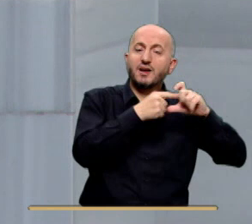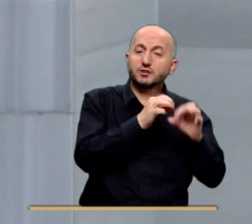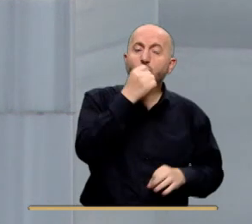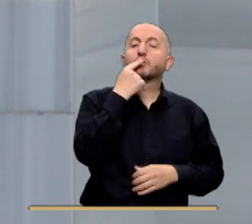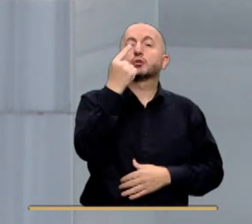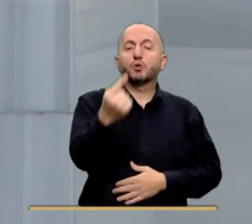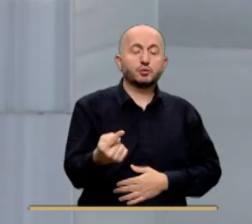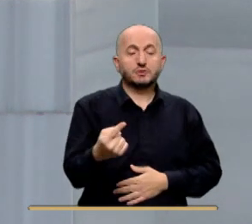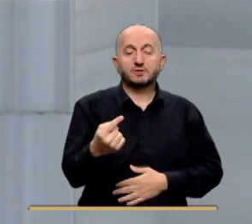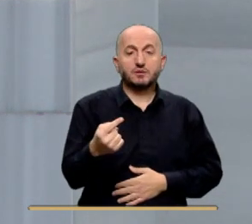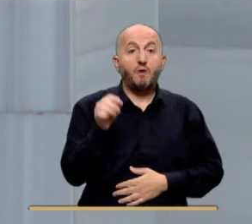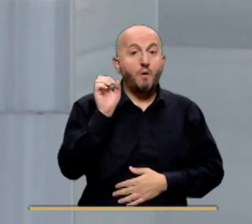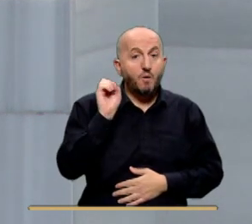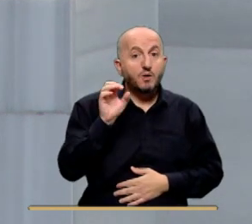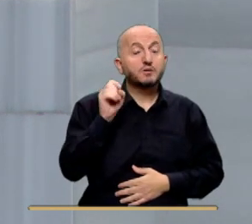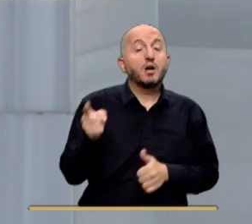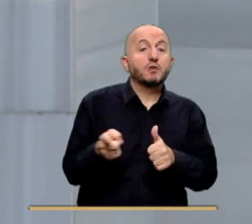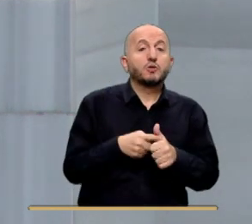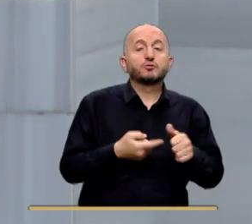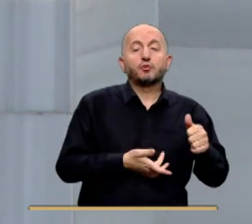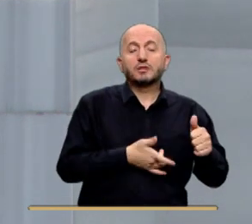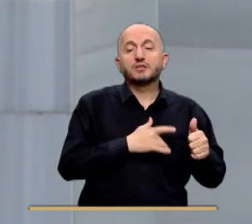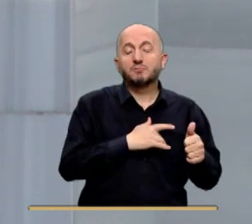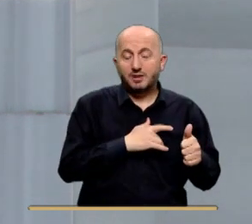diyor ki, muallim önce imanlı,